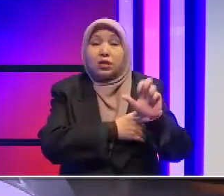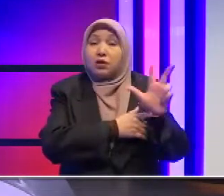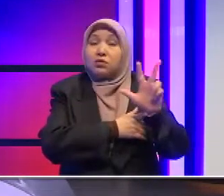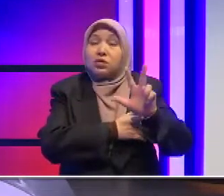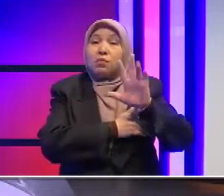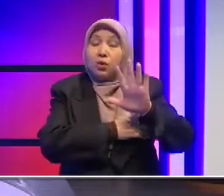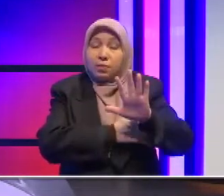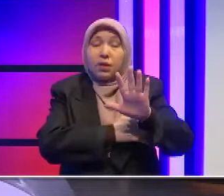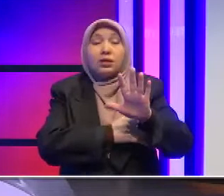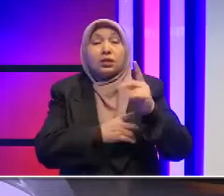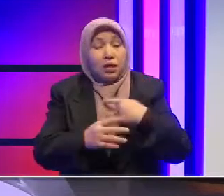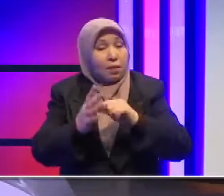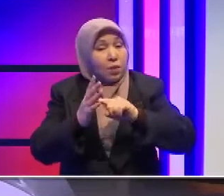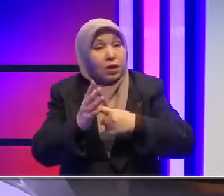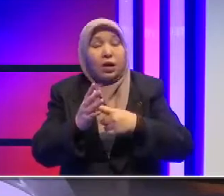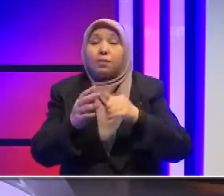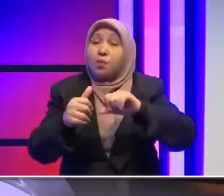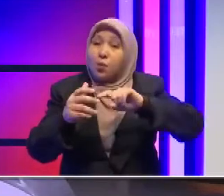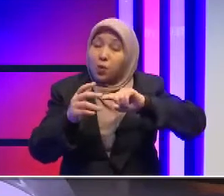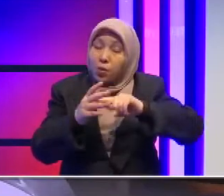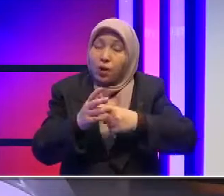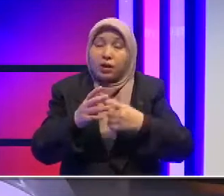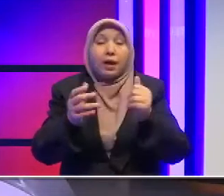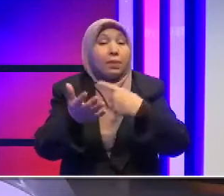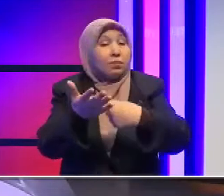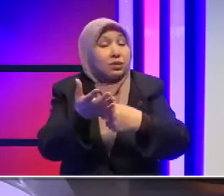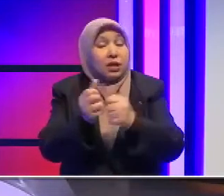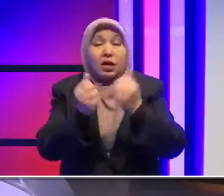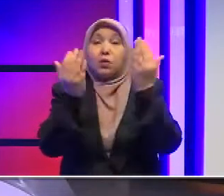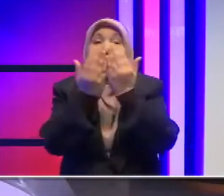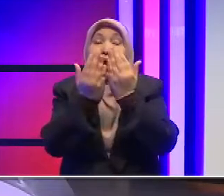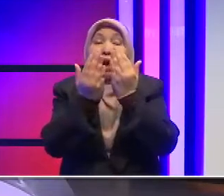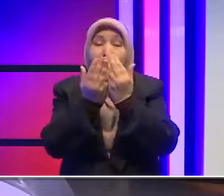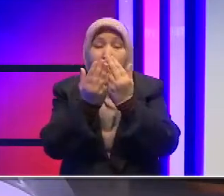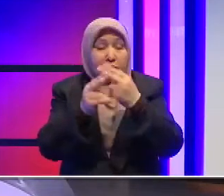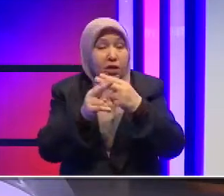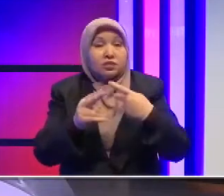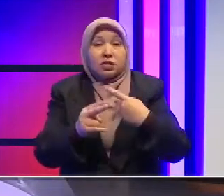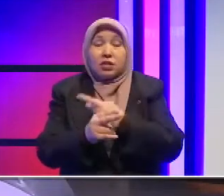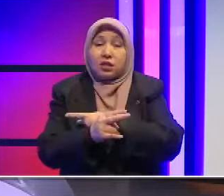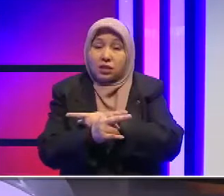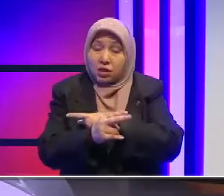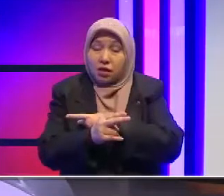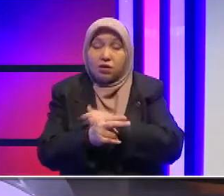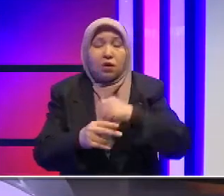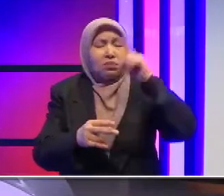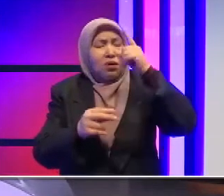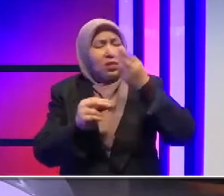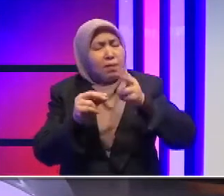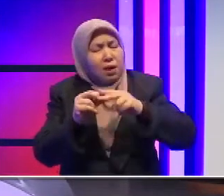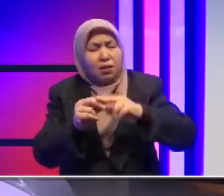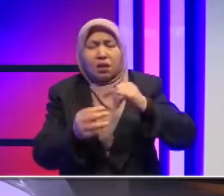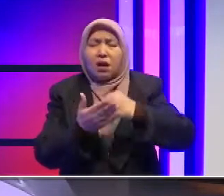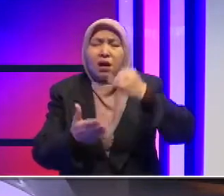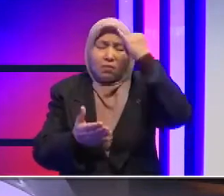ini kita akan mulakan, kita mula dahulu perbincangan kita dengan doa ringkas kita. Subhanakala ilmalana illa ma